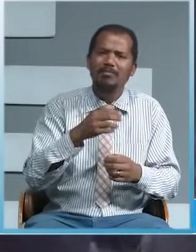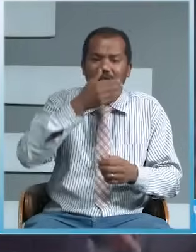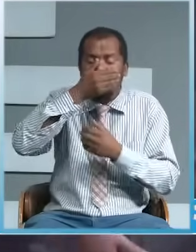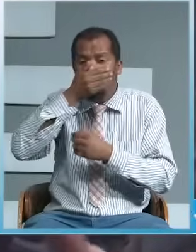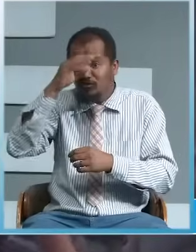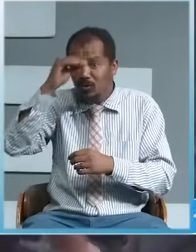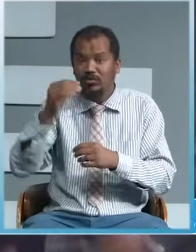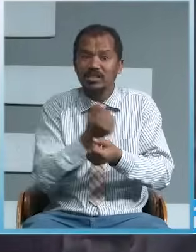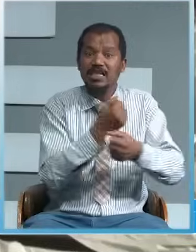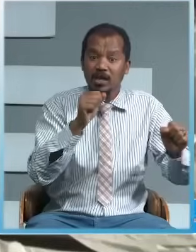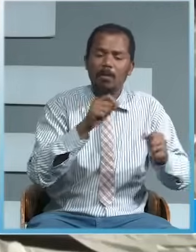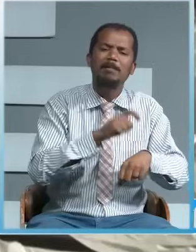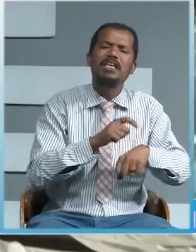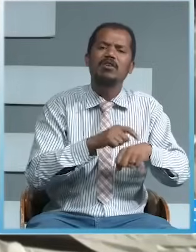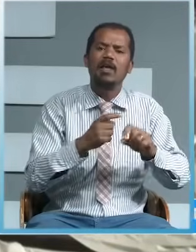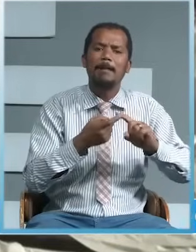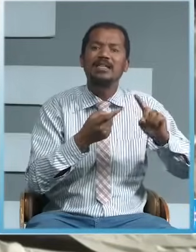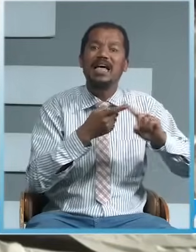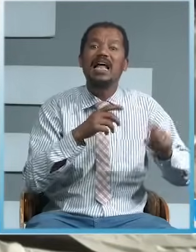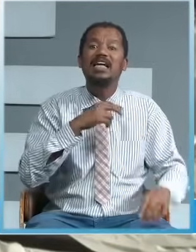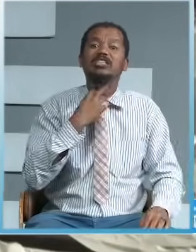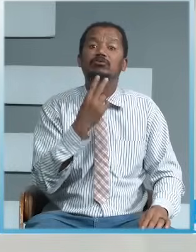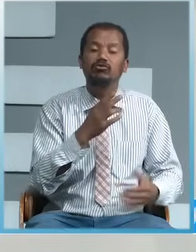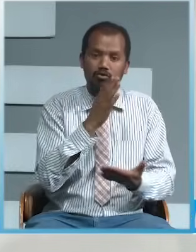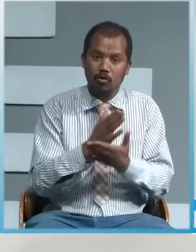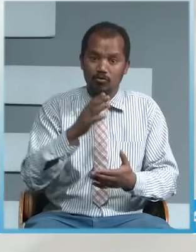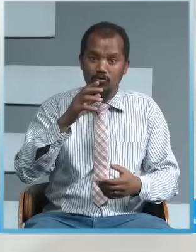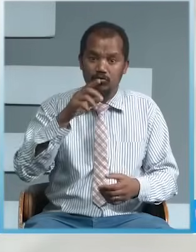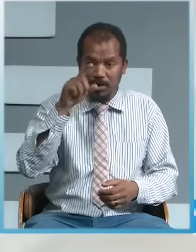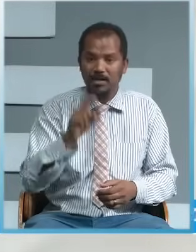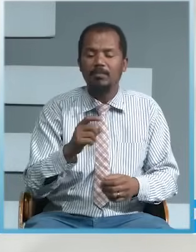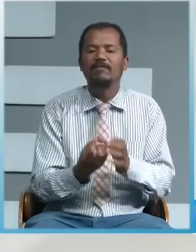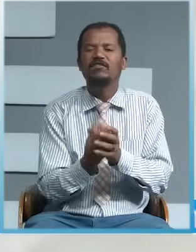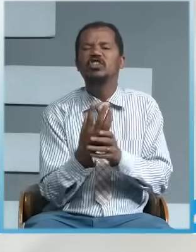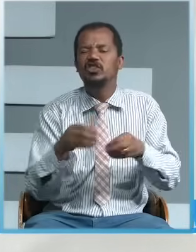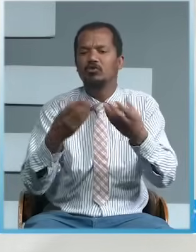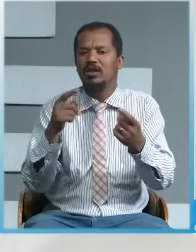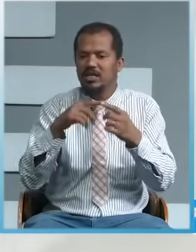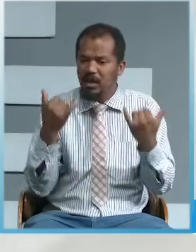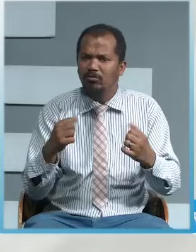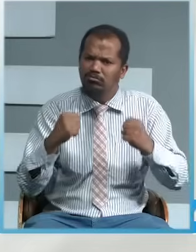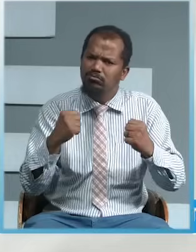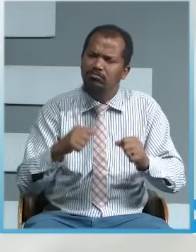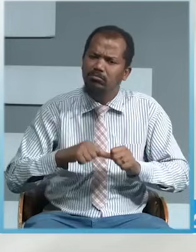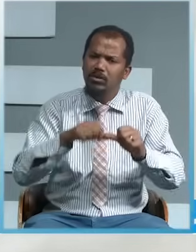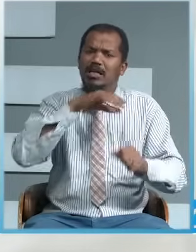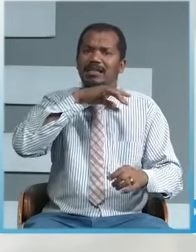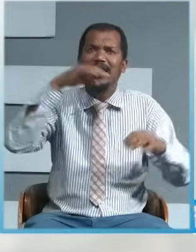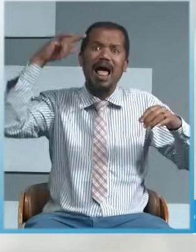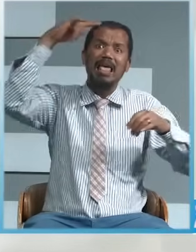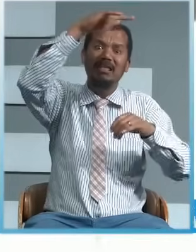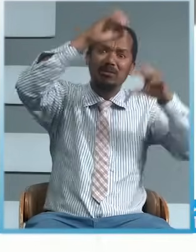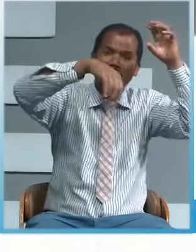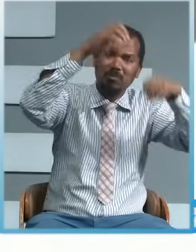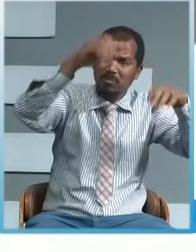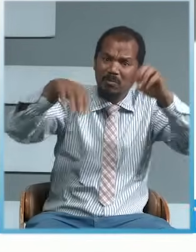ታጋቾች እንዲለቀቁ ለማድረግ በጊዜያዊነት የመሳሪያ ድምጾች ሊገቱ እንደሚችልም ፍንጭ ሰጥተዋል። እስካሁን ተጠናክሮ በቀጠለው በእስራኤል